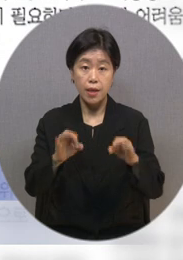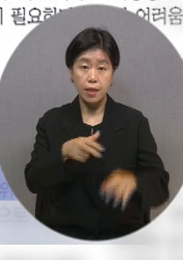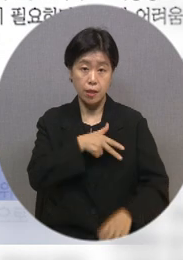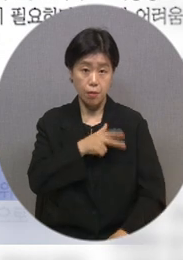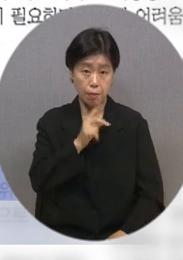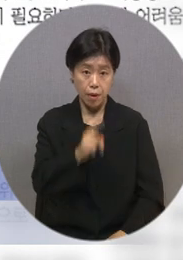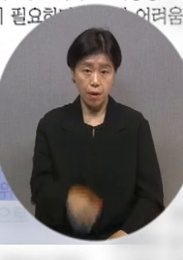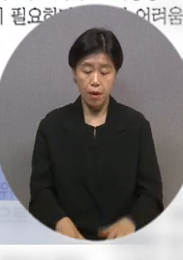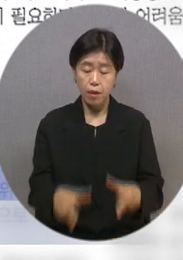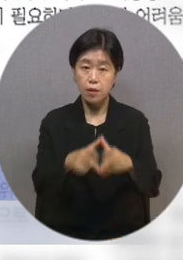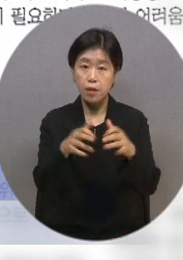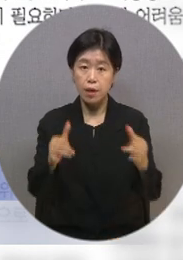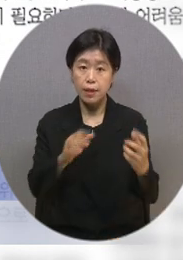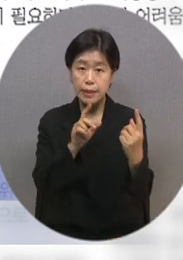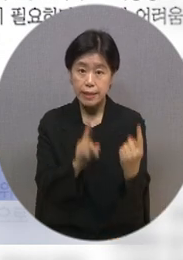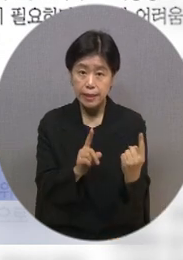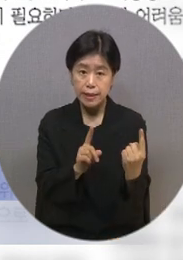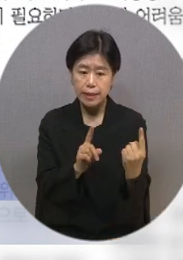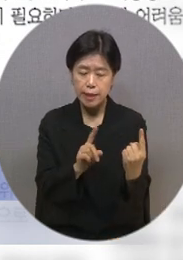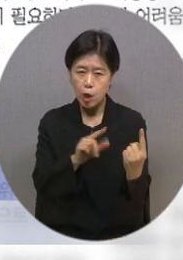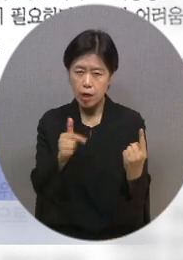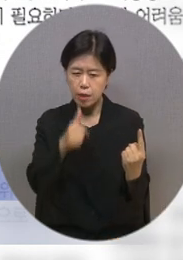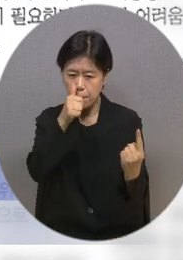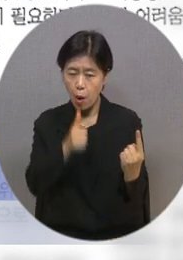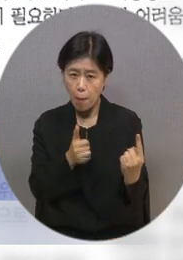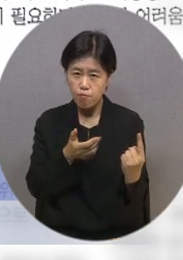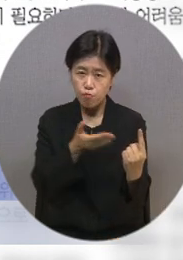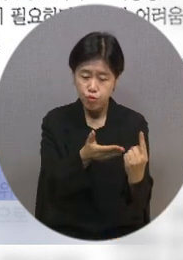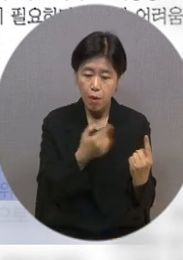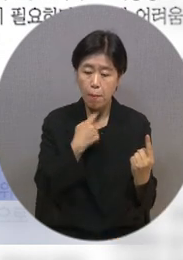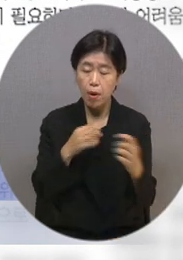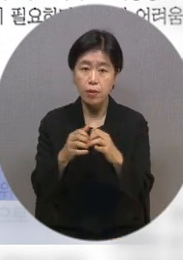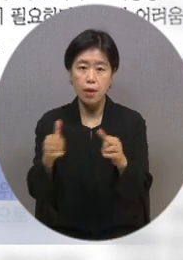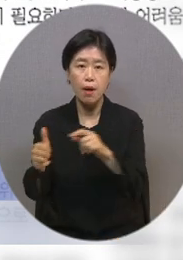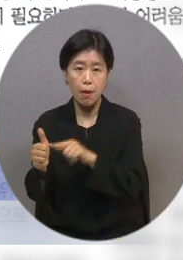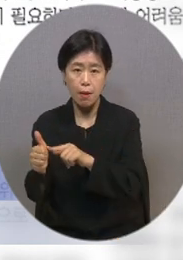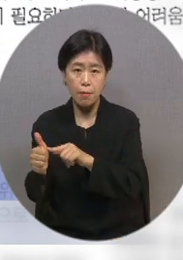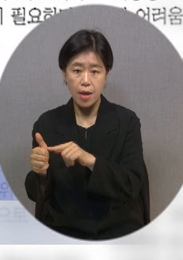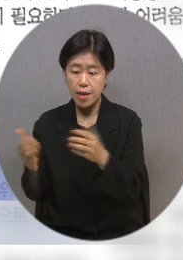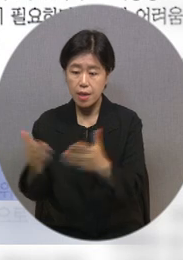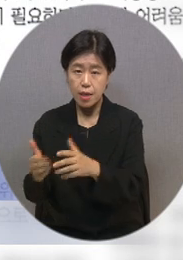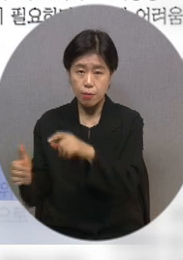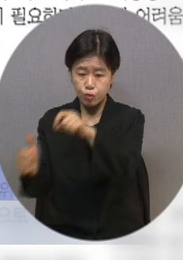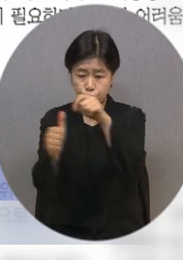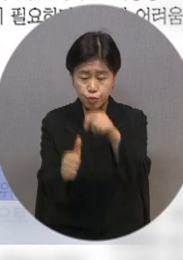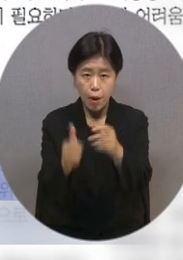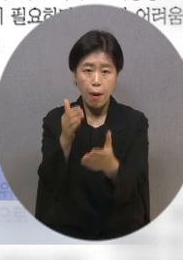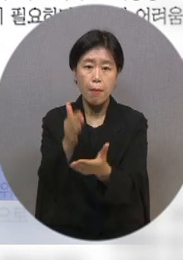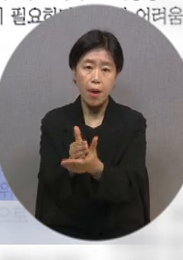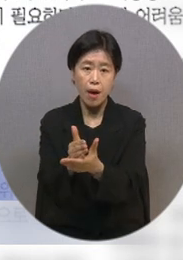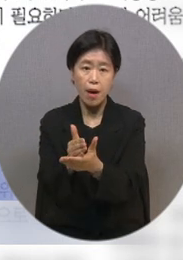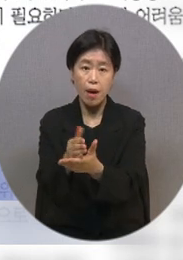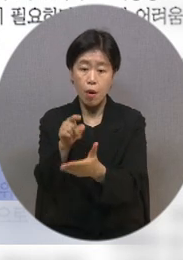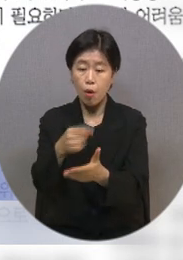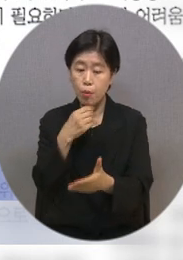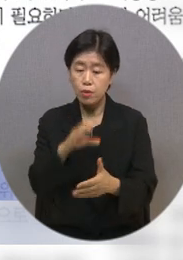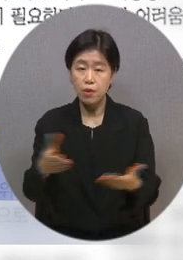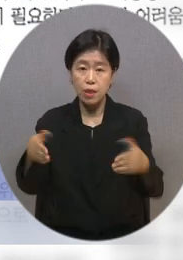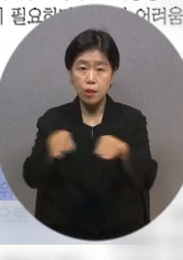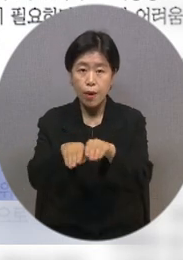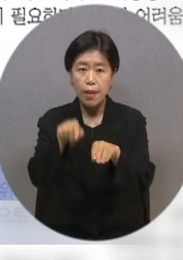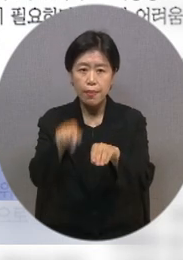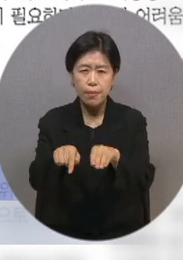장애인 대상 범죄 전력자 취업을 제한해야 하는 기관을 추가하는 장애인복지법 개정안을 발휘하게